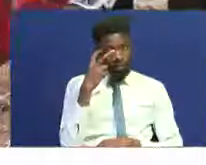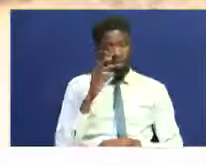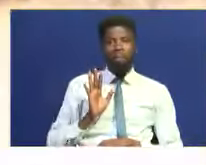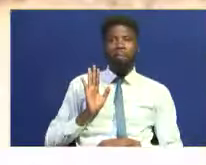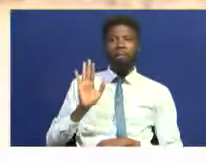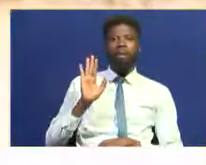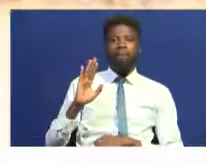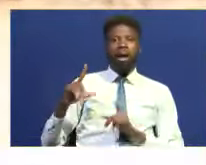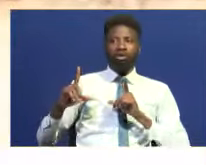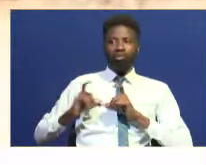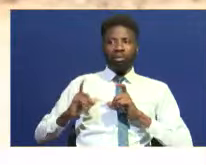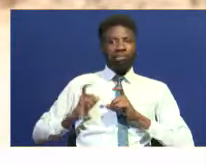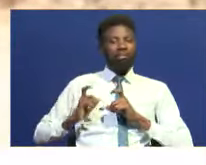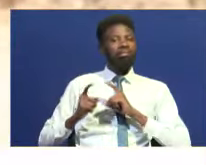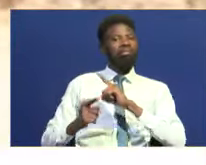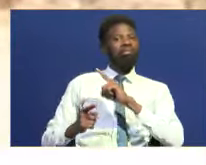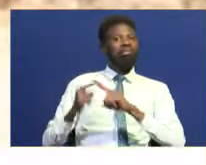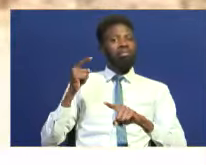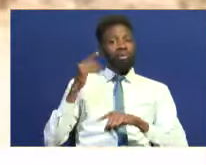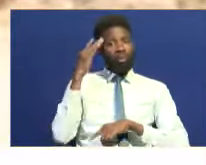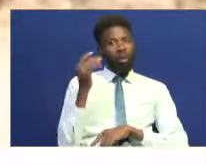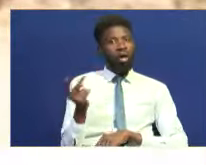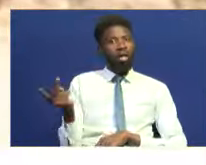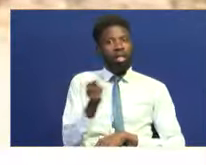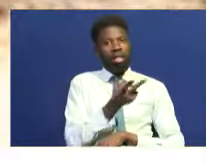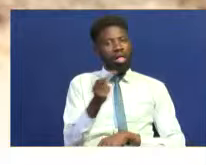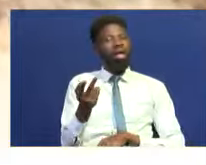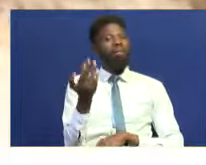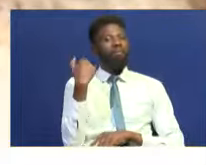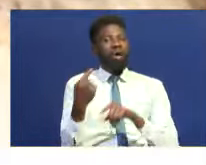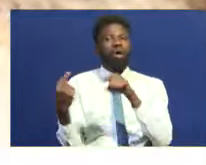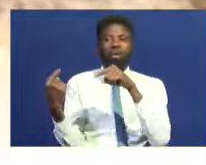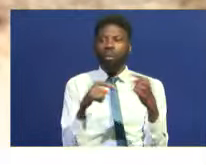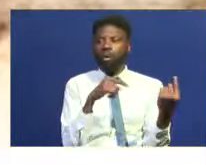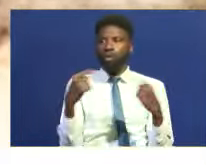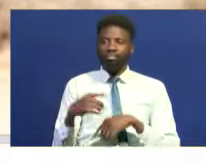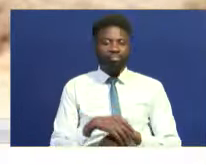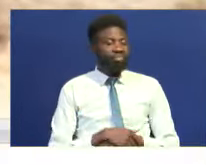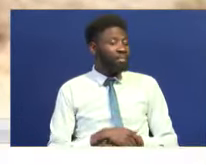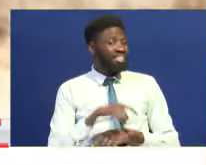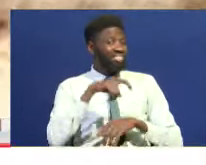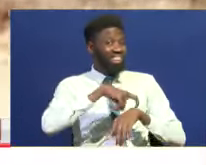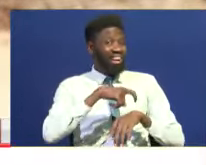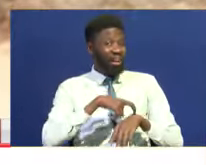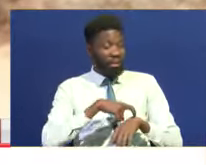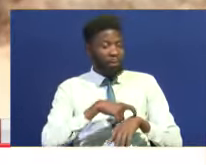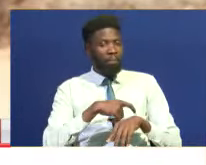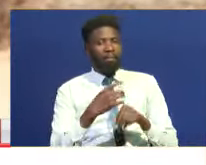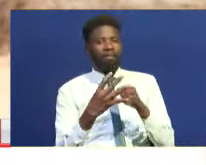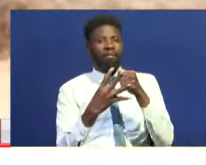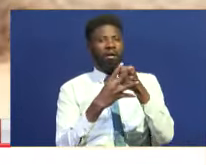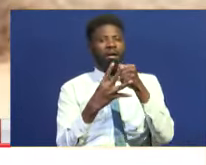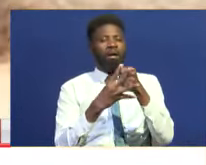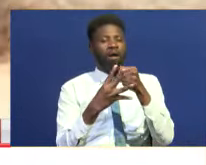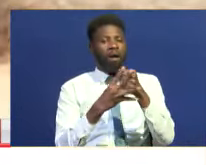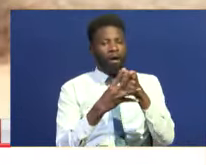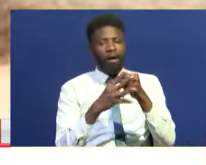naye. Mbili hivi kielekea saa 3 ndio nilipigiwa simu,